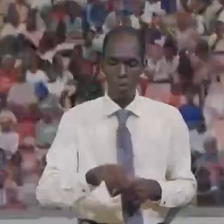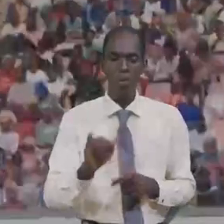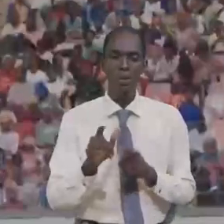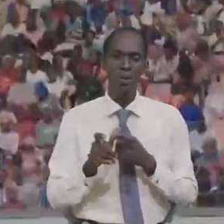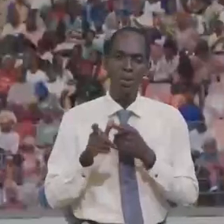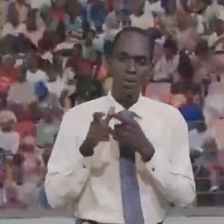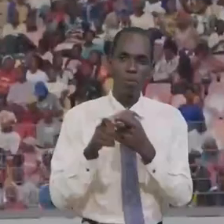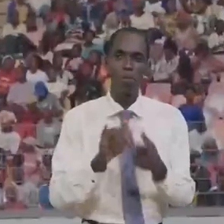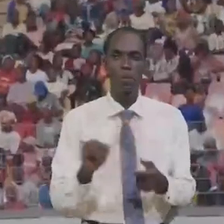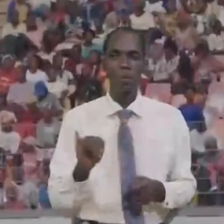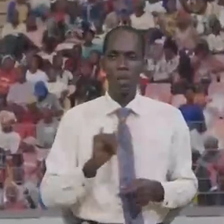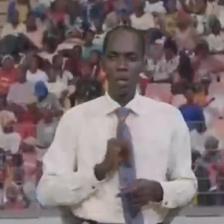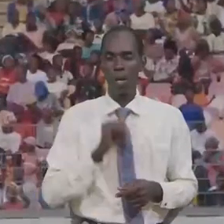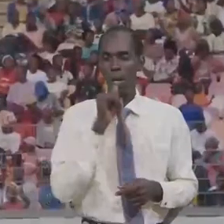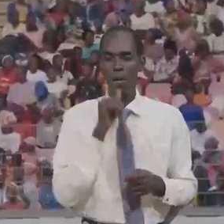cours